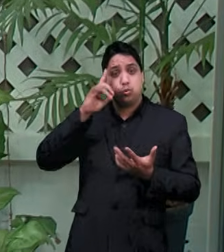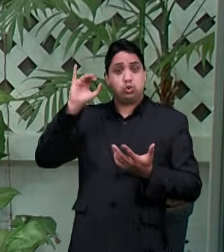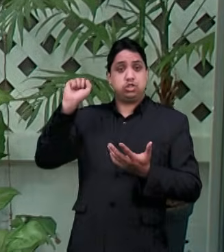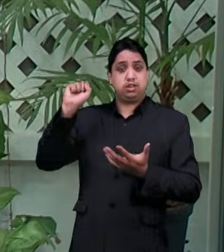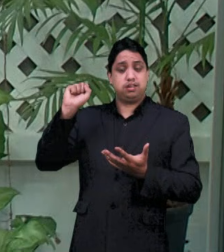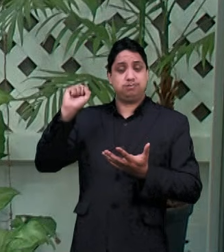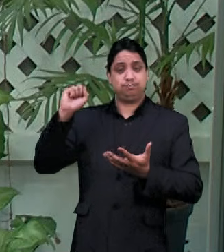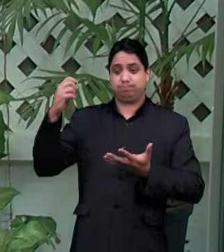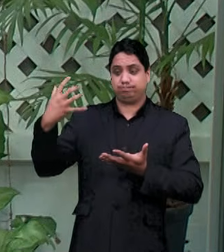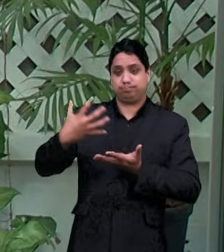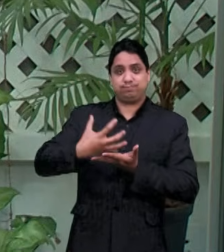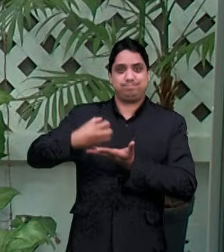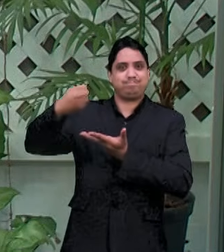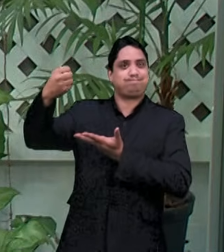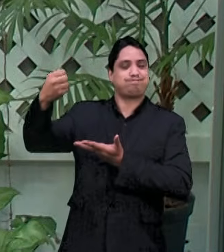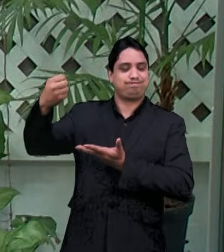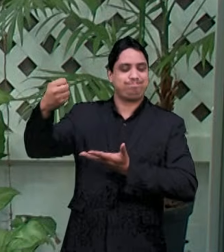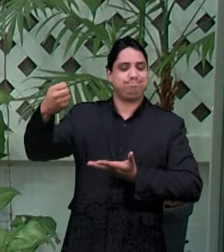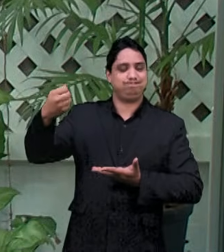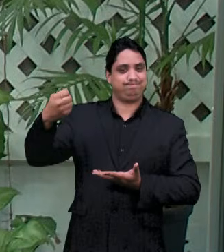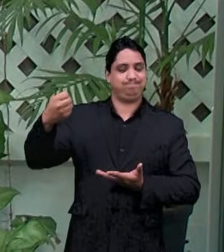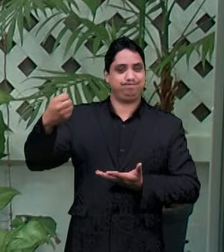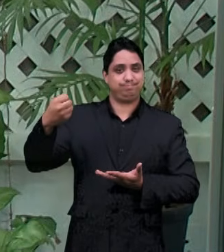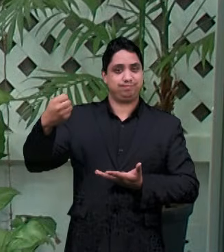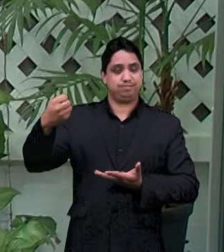sera recueilli un jour. Un jour,